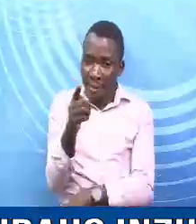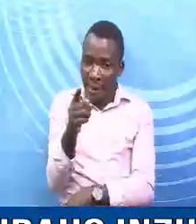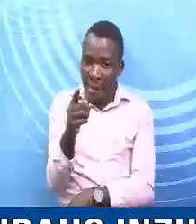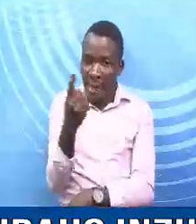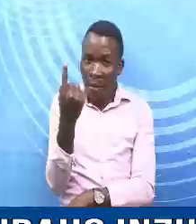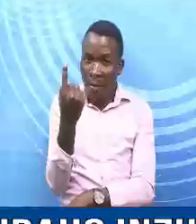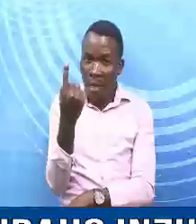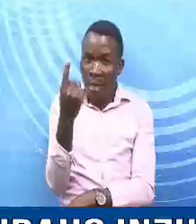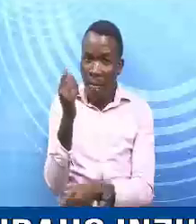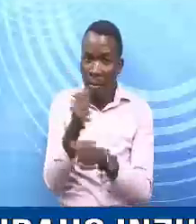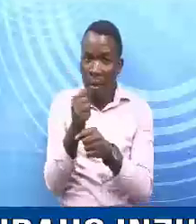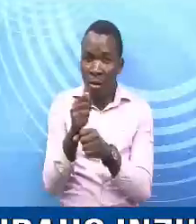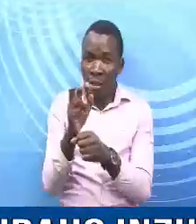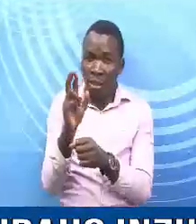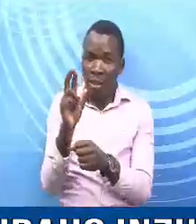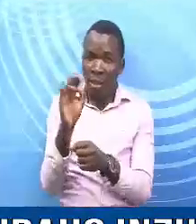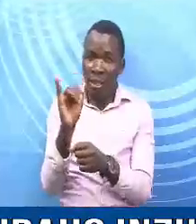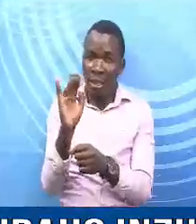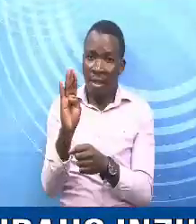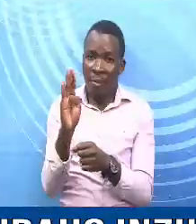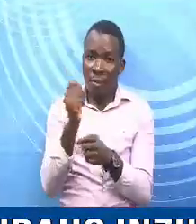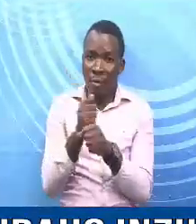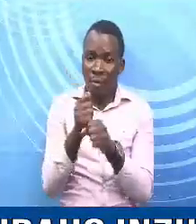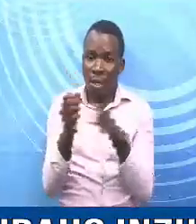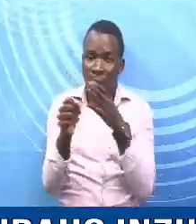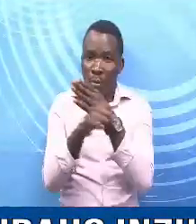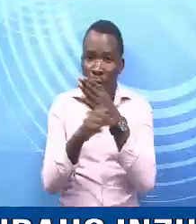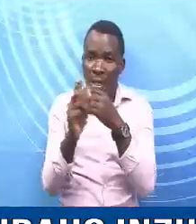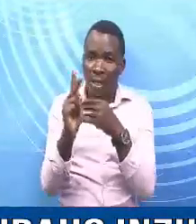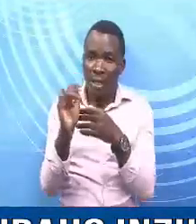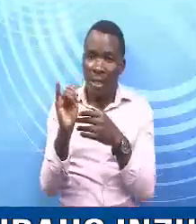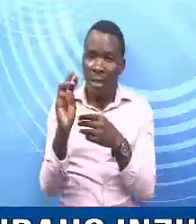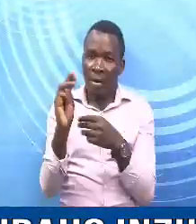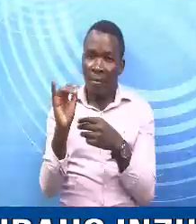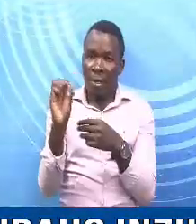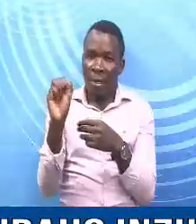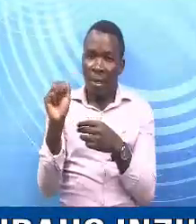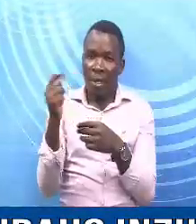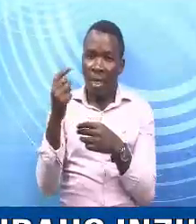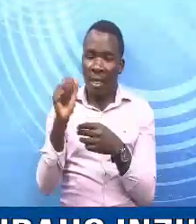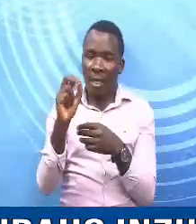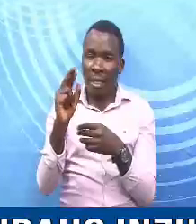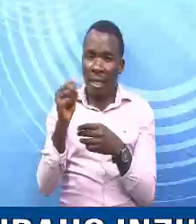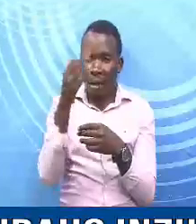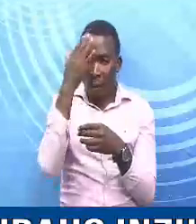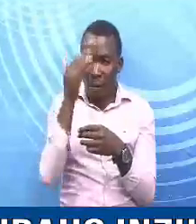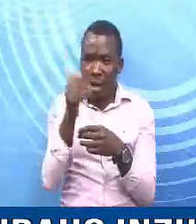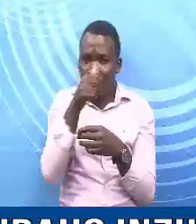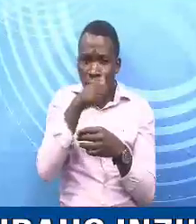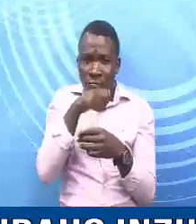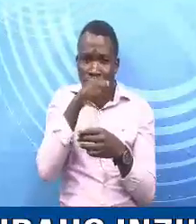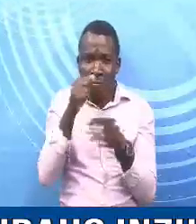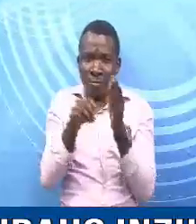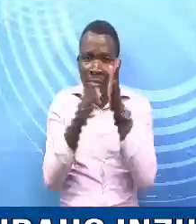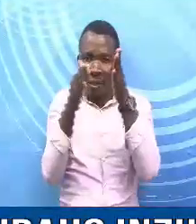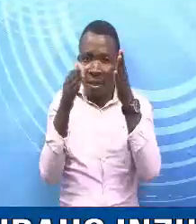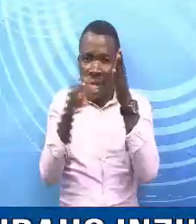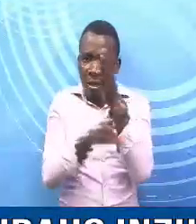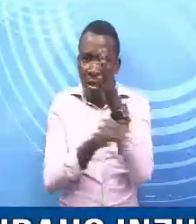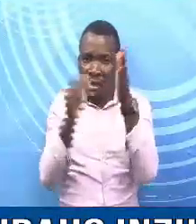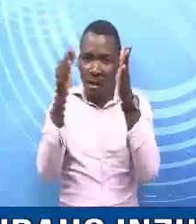b'urwego rw'ubugenzacyaha RIB ukorera muri uyu murenge wa Kimisagara ngo akakingira ikibaba bino bisambo ngo dore ko